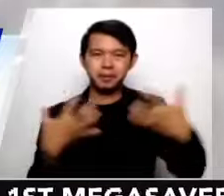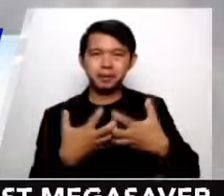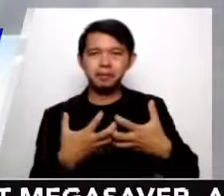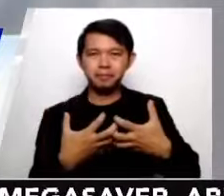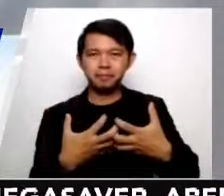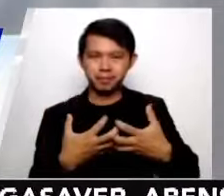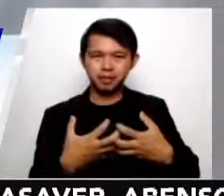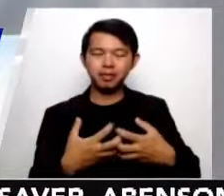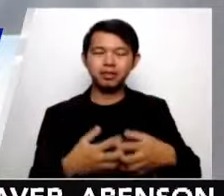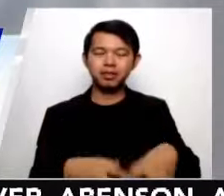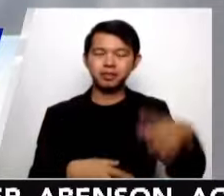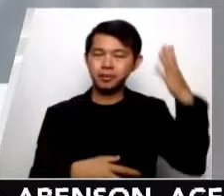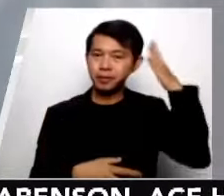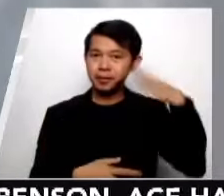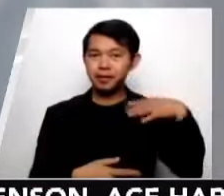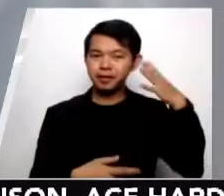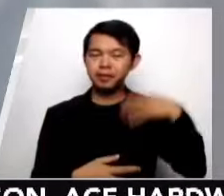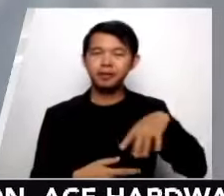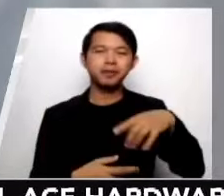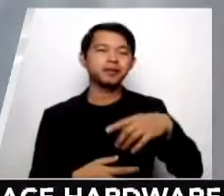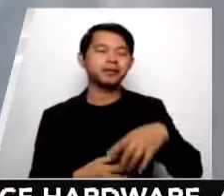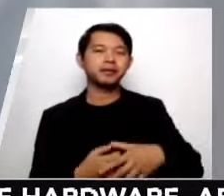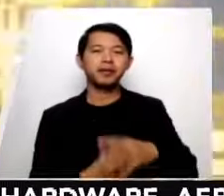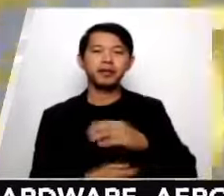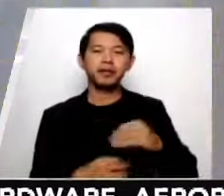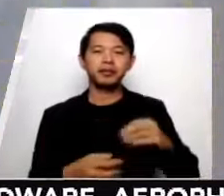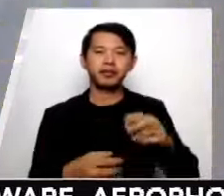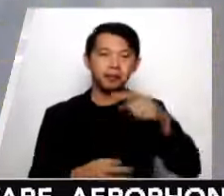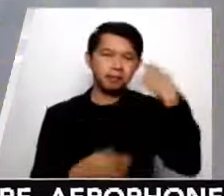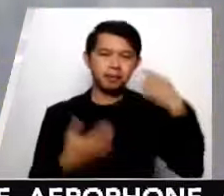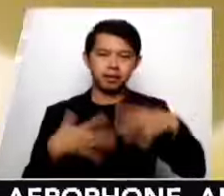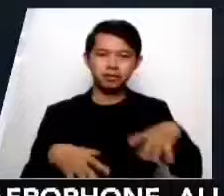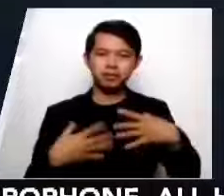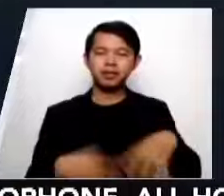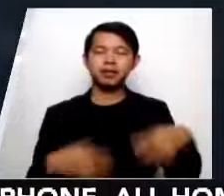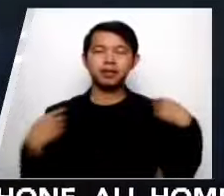hair, black mini dress, and leather jacket.